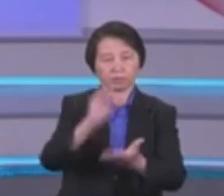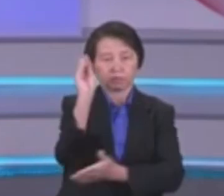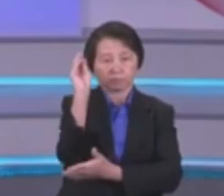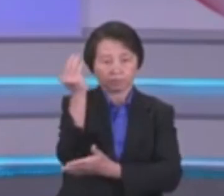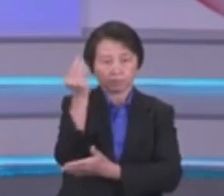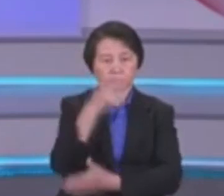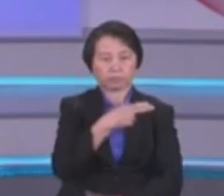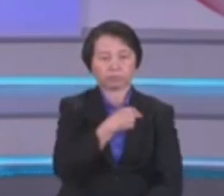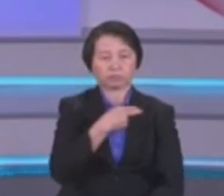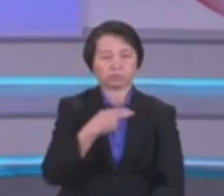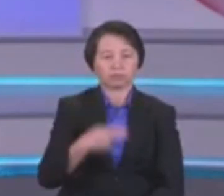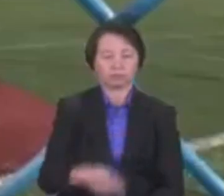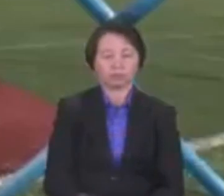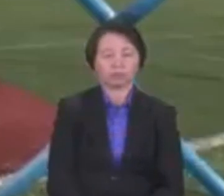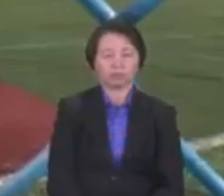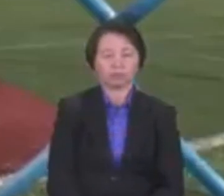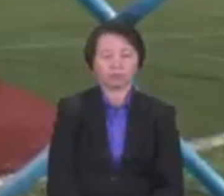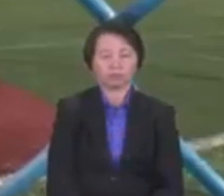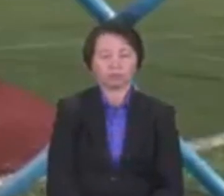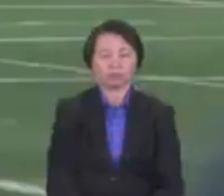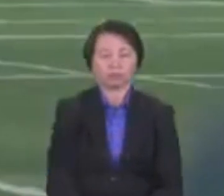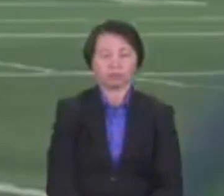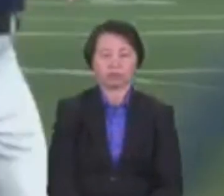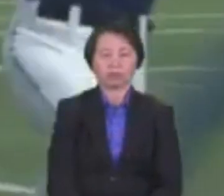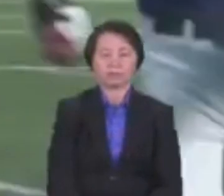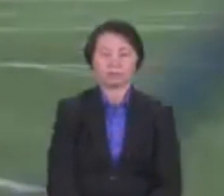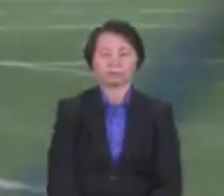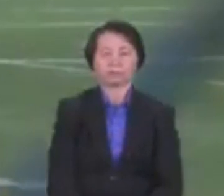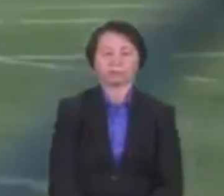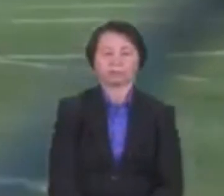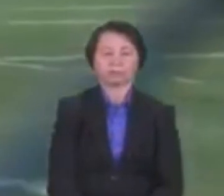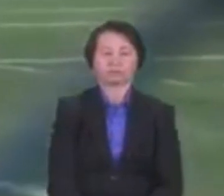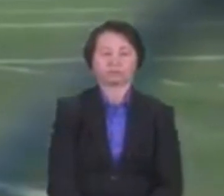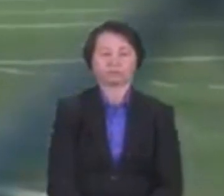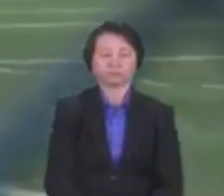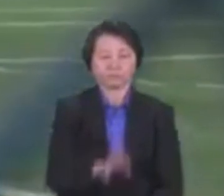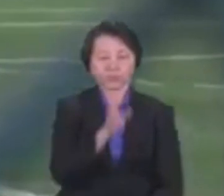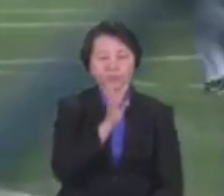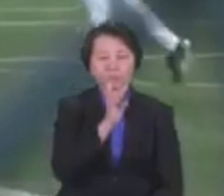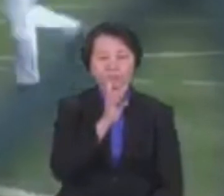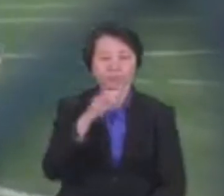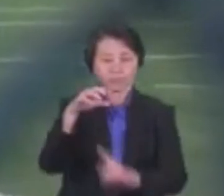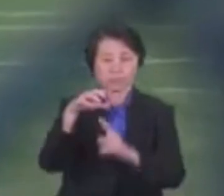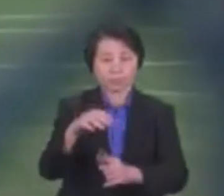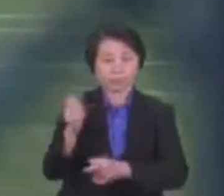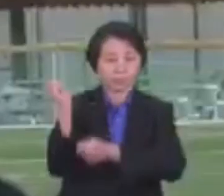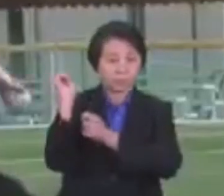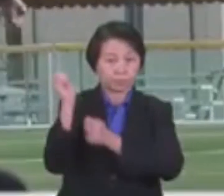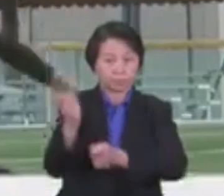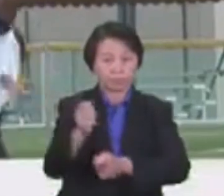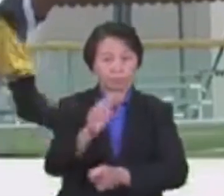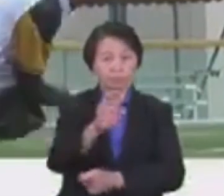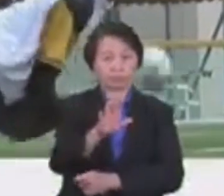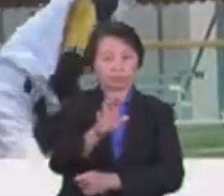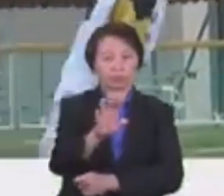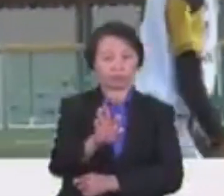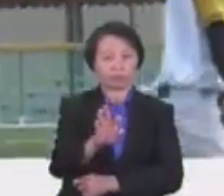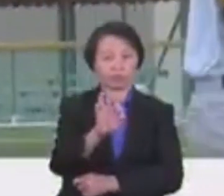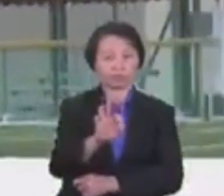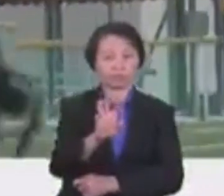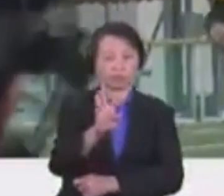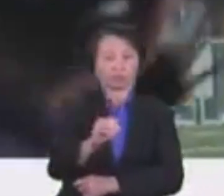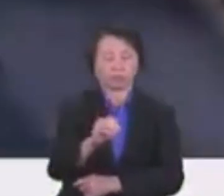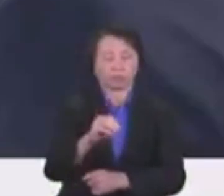Indonesia Hai tegas beliau kejohanan itu penting bagi bfm untuk